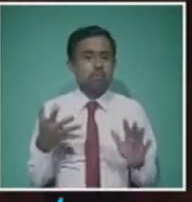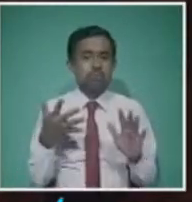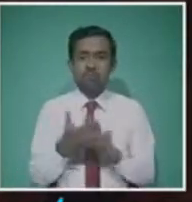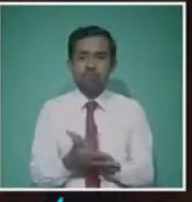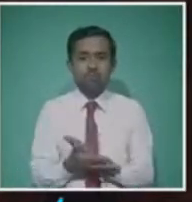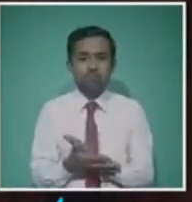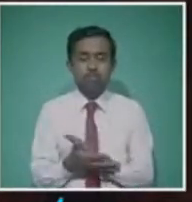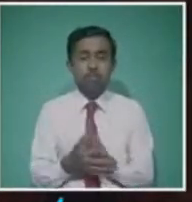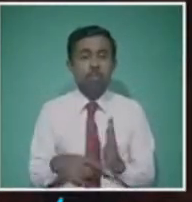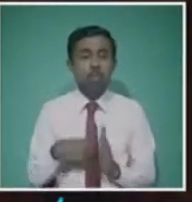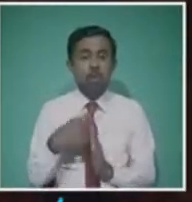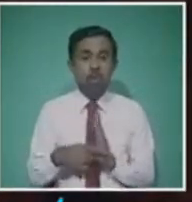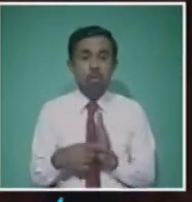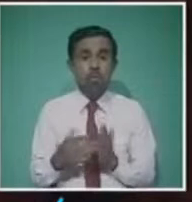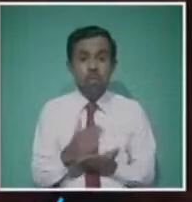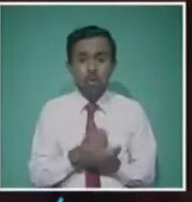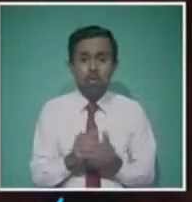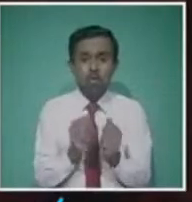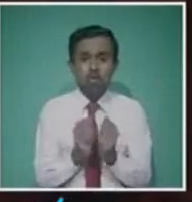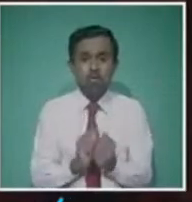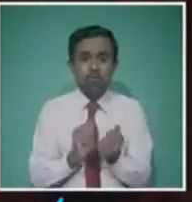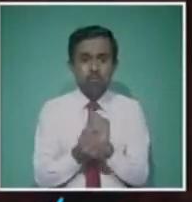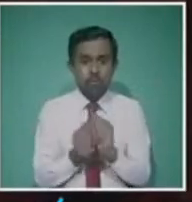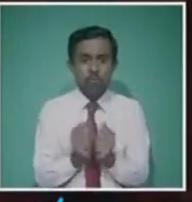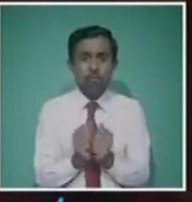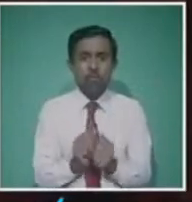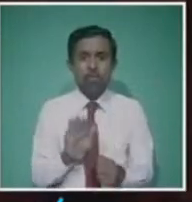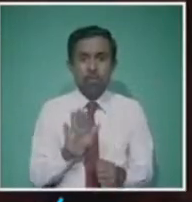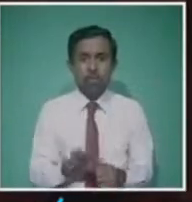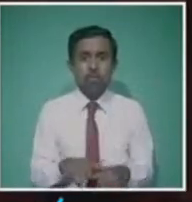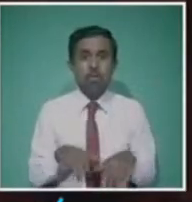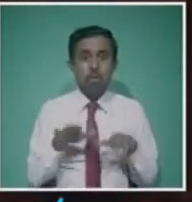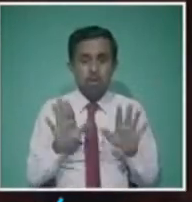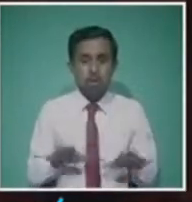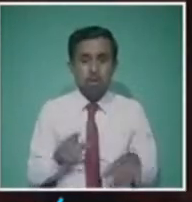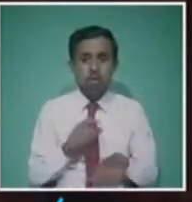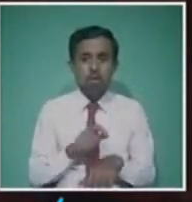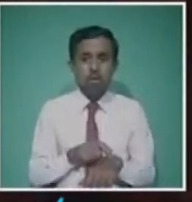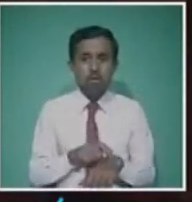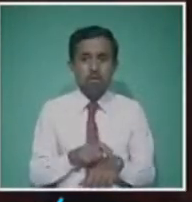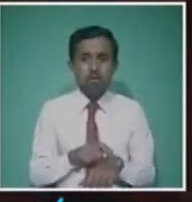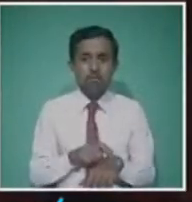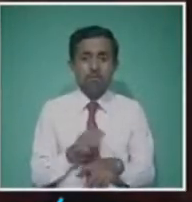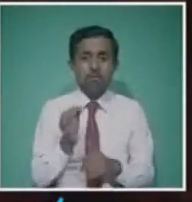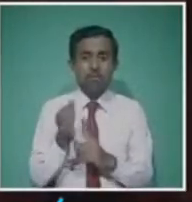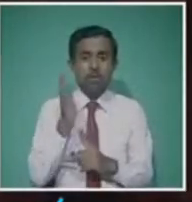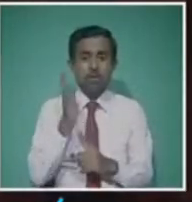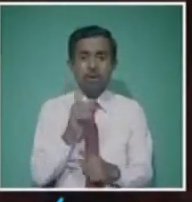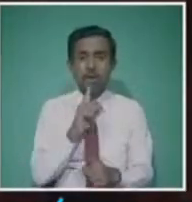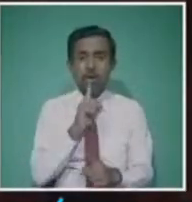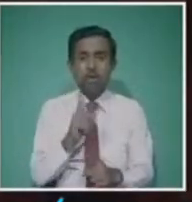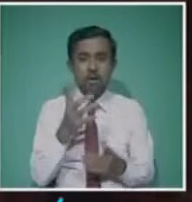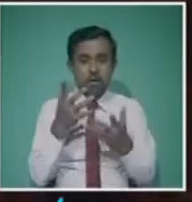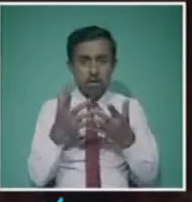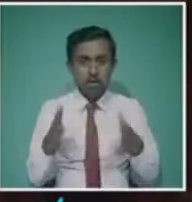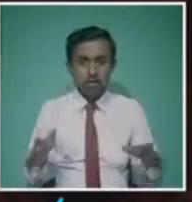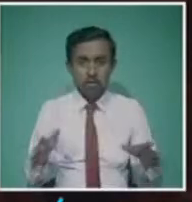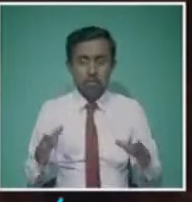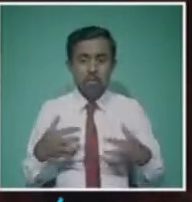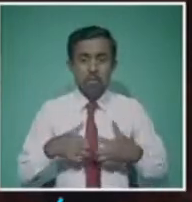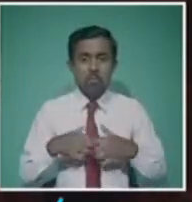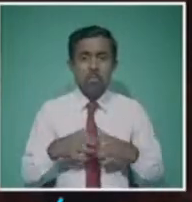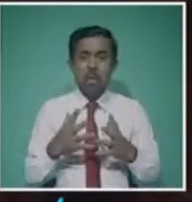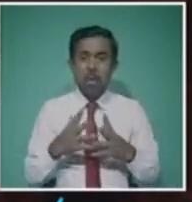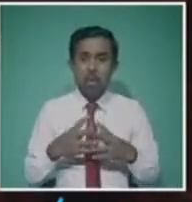ඒක නිසා මේ සමස්ත ක්‍රියාවලියම වෙනස් කරන්න කටයුතු කරන්න ඕන. අවසාන වශයෙන් ජනාධිපතිතුමා කතා අවසන් කරේ මේ අර්බුදය